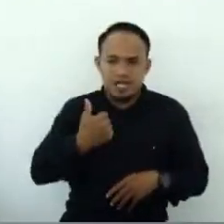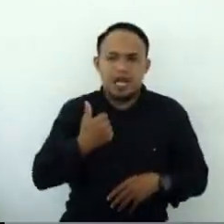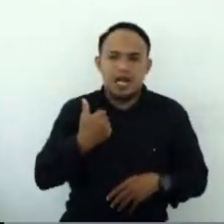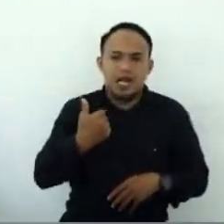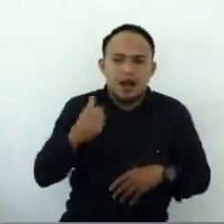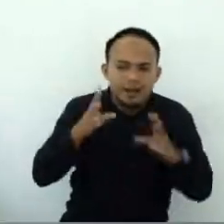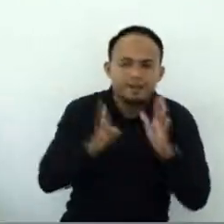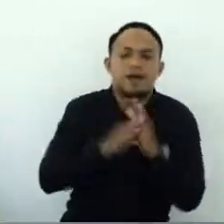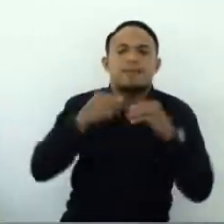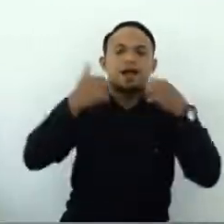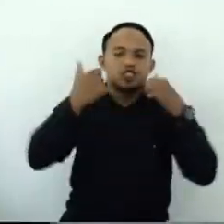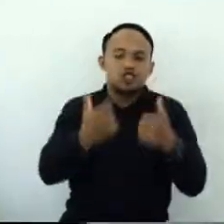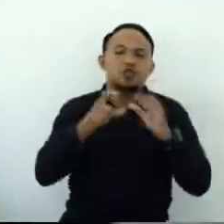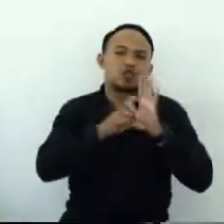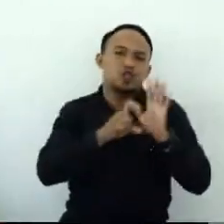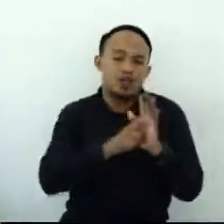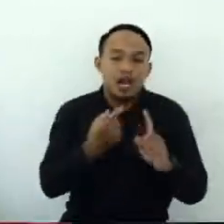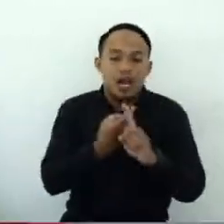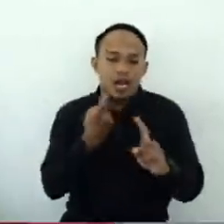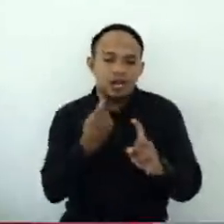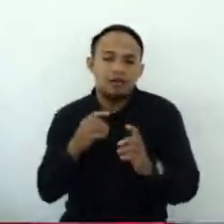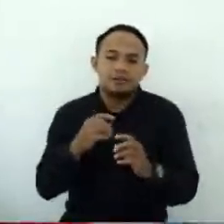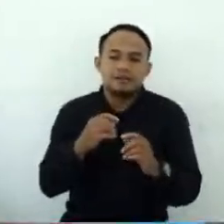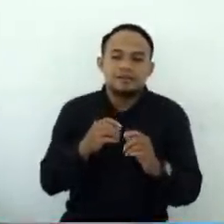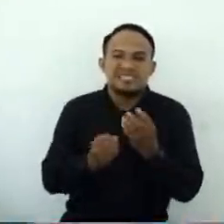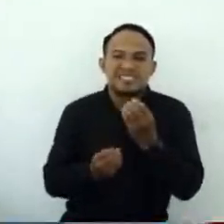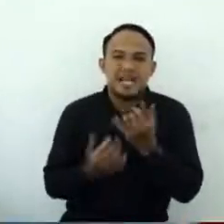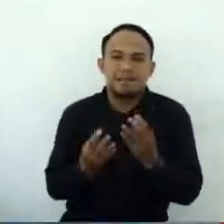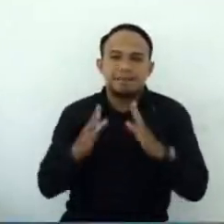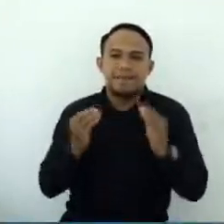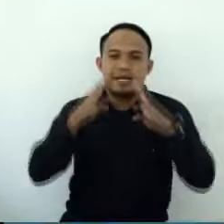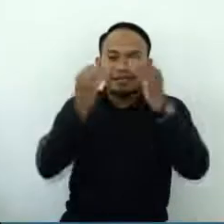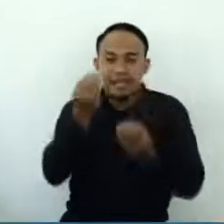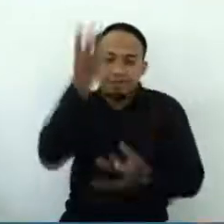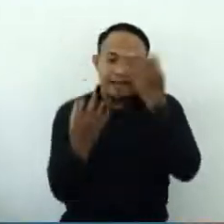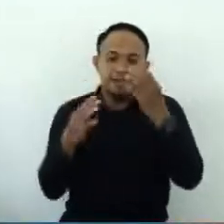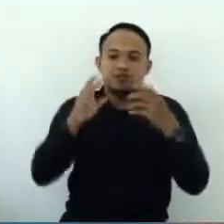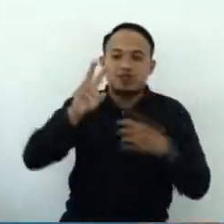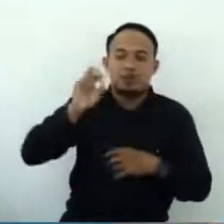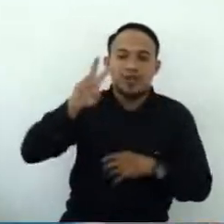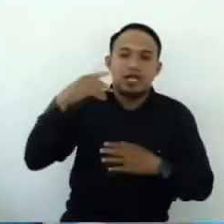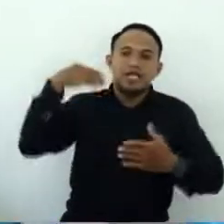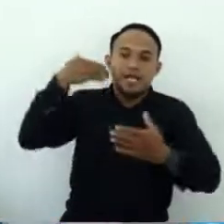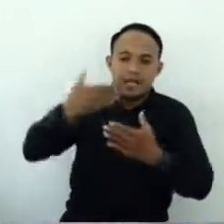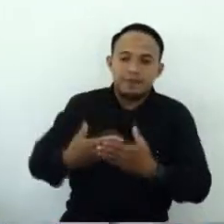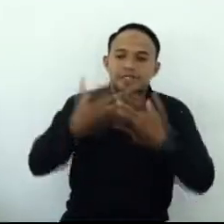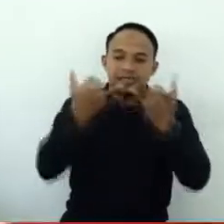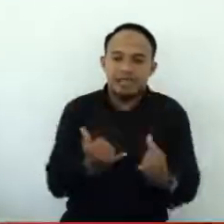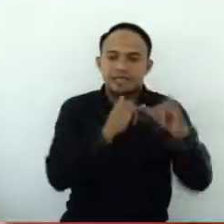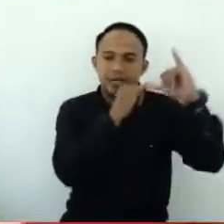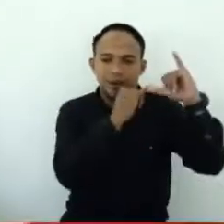sampai Januari 2022 angka penularan covert 19 sudah mulai mereda